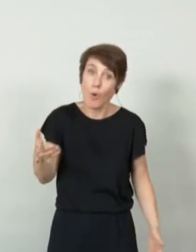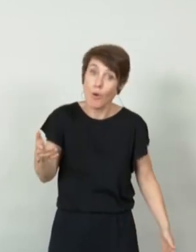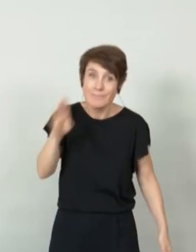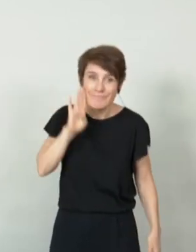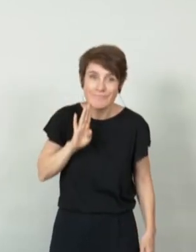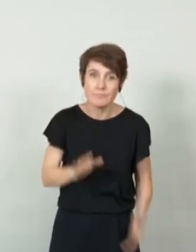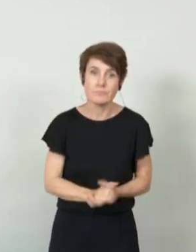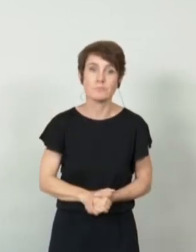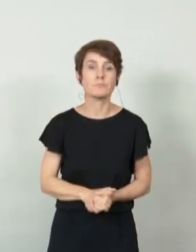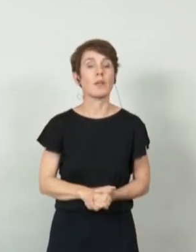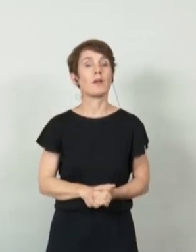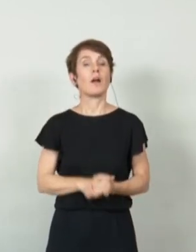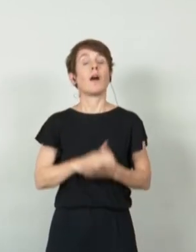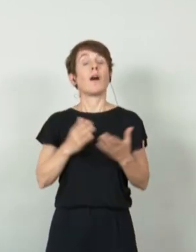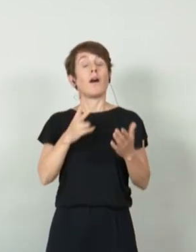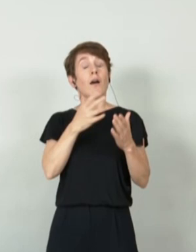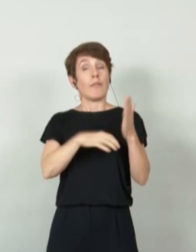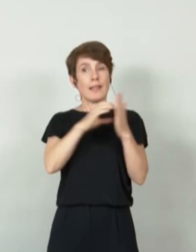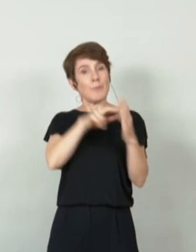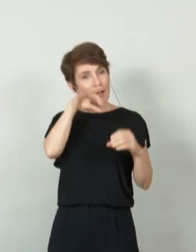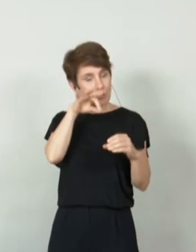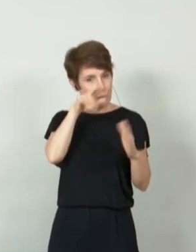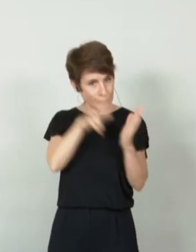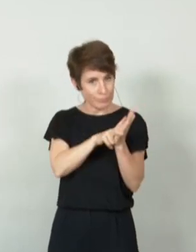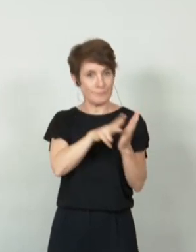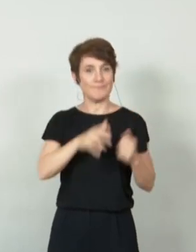donc cette délibération est adoptée